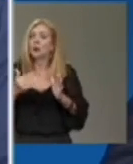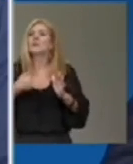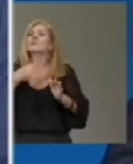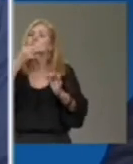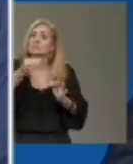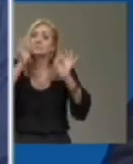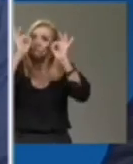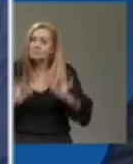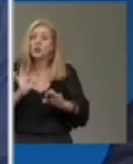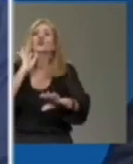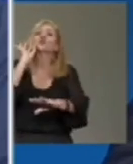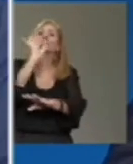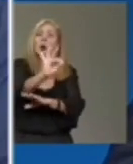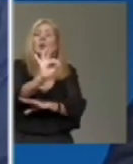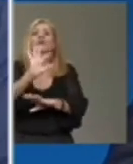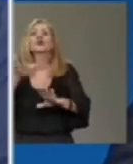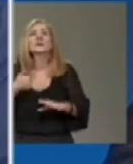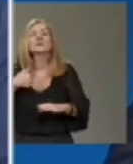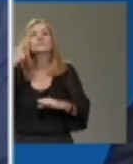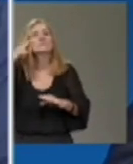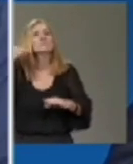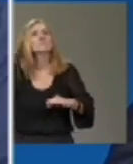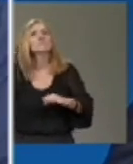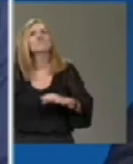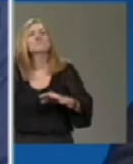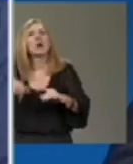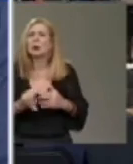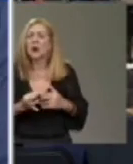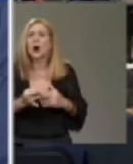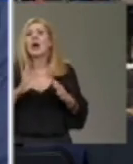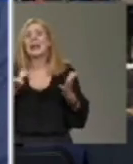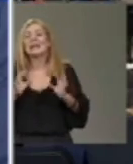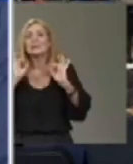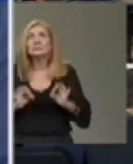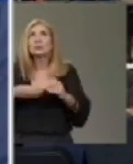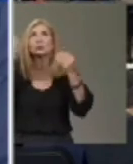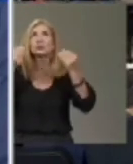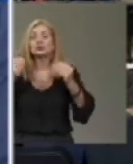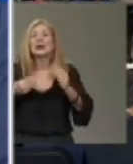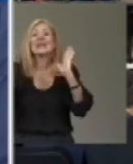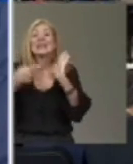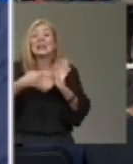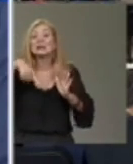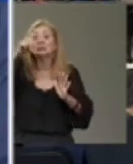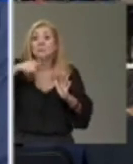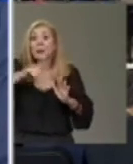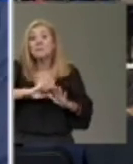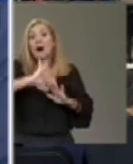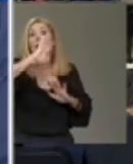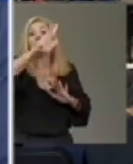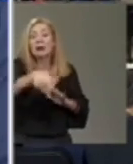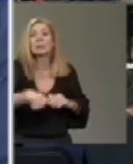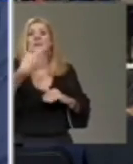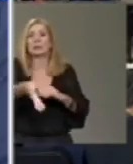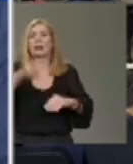να κάνουν αξιολόγηση σχολικής μονάδος που τα χουμε να συζητήσει στο παρελθόν αξιολόγηση εκπαιδευτικών και δημοσίων υπαλλήλων όταν λοιπόν καλούμε